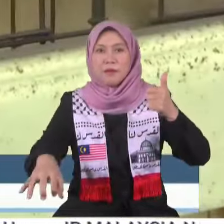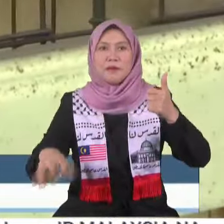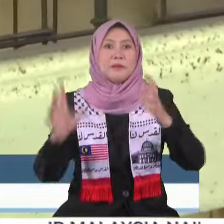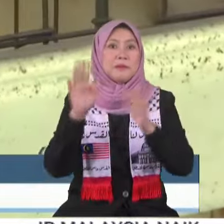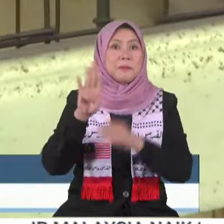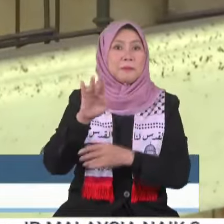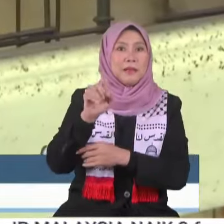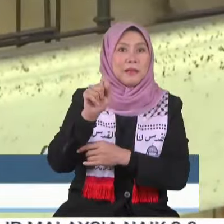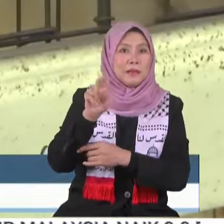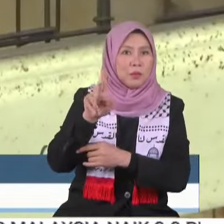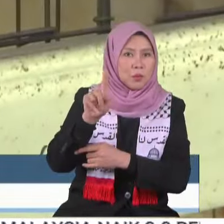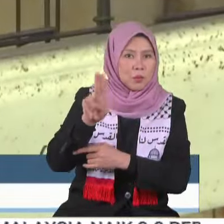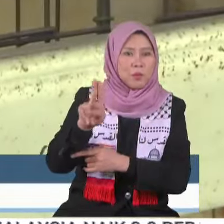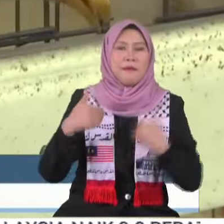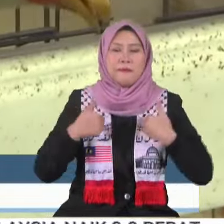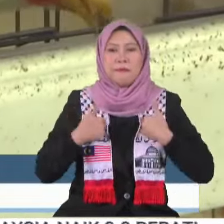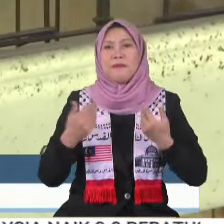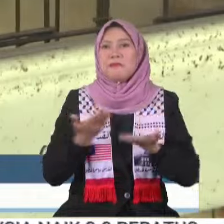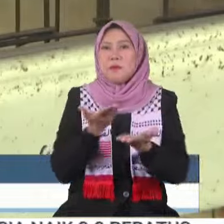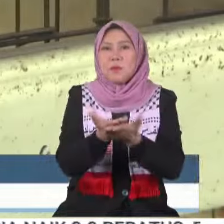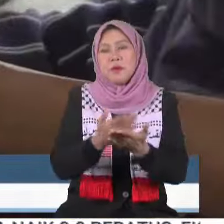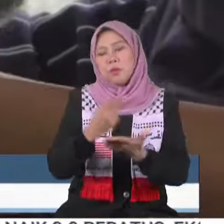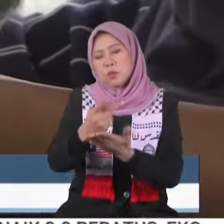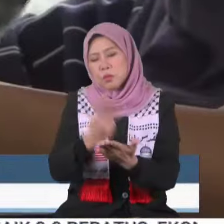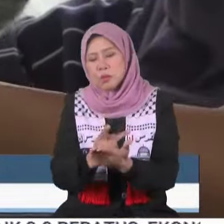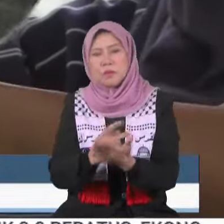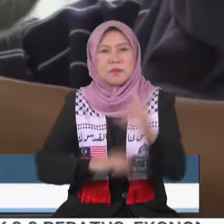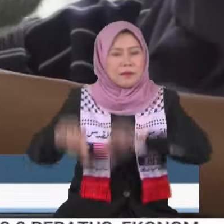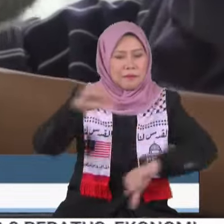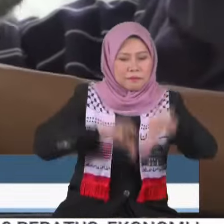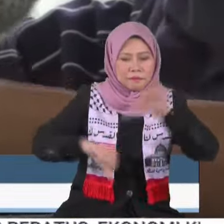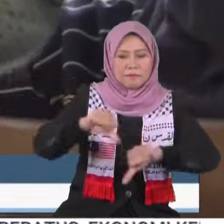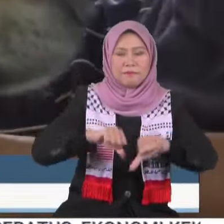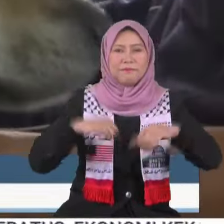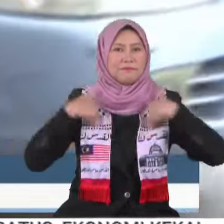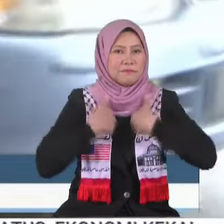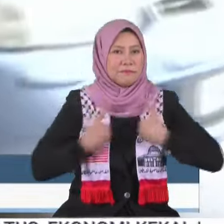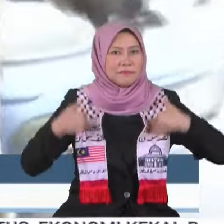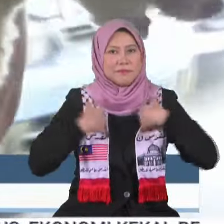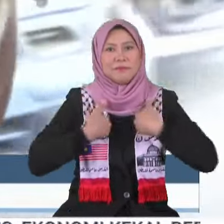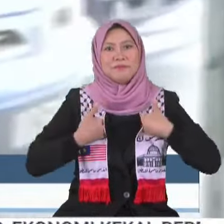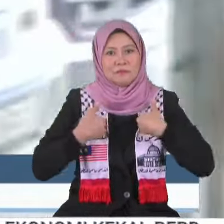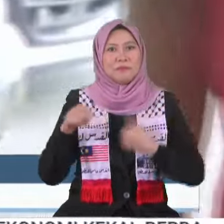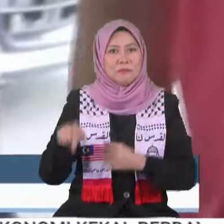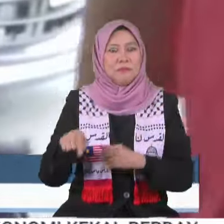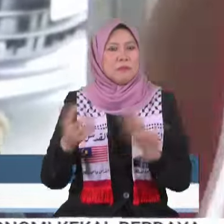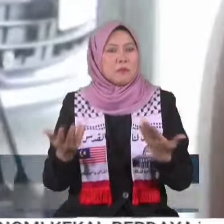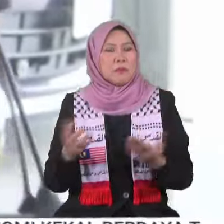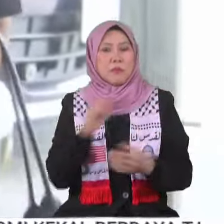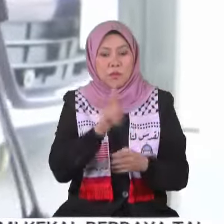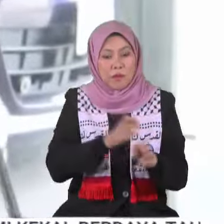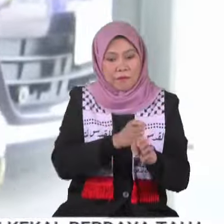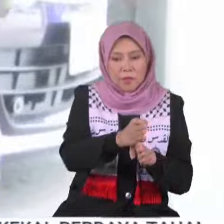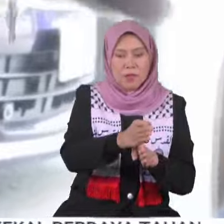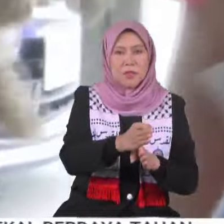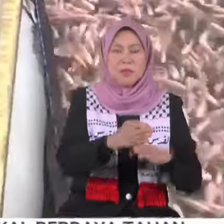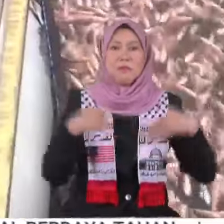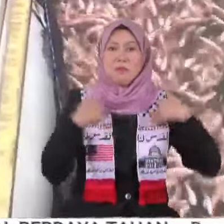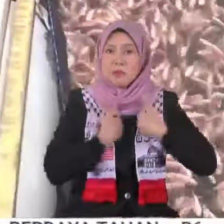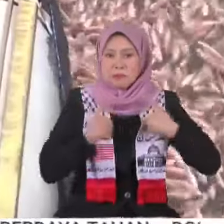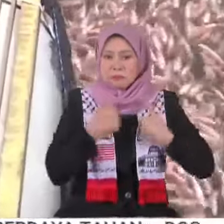tetapi universiti terbabit menawarkan kursus berkaitan sains haiwan veterina. Ini akan menjadikan fakulti veterina ketiga di